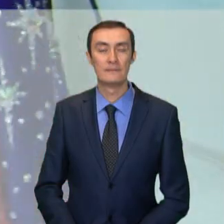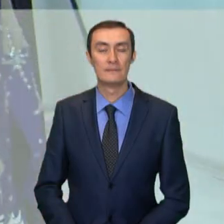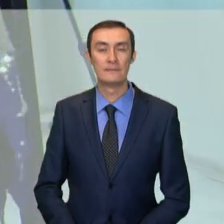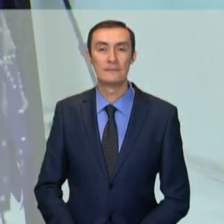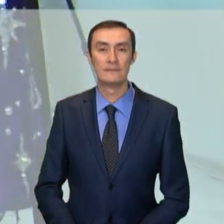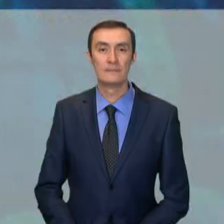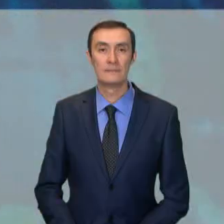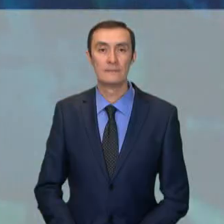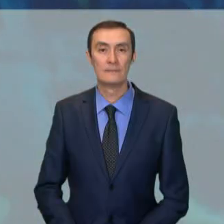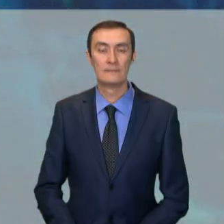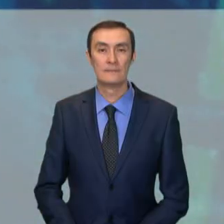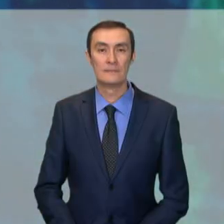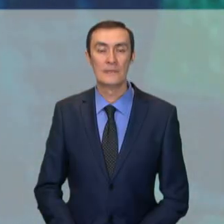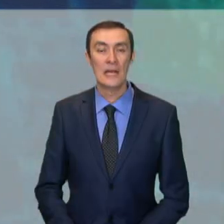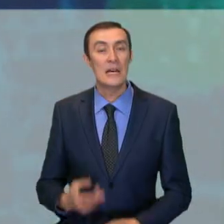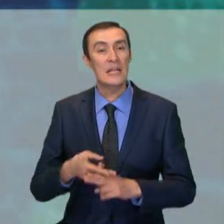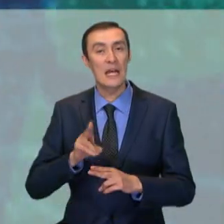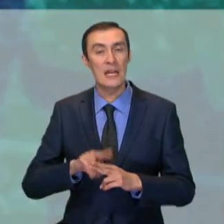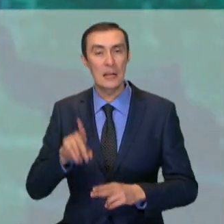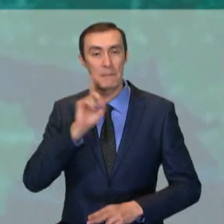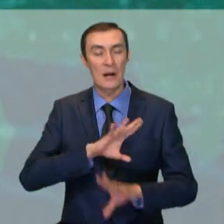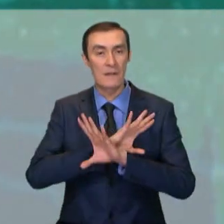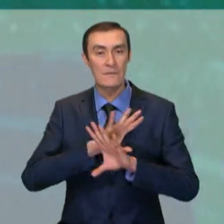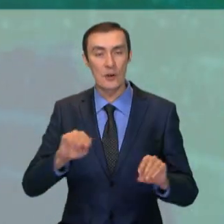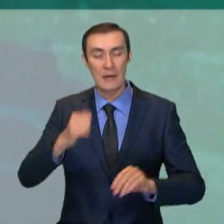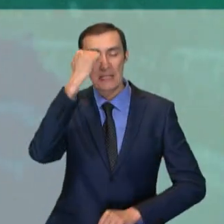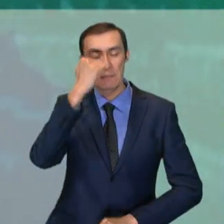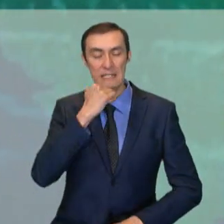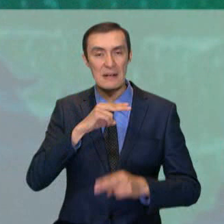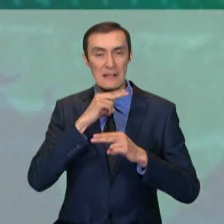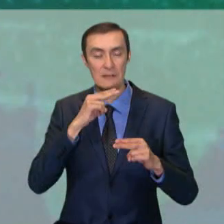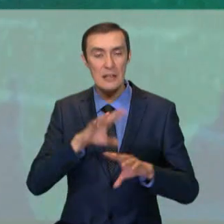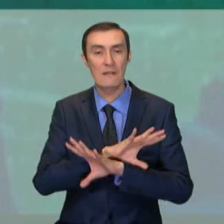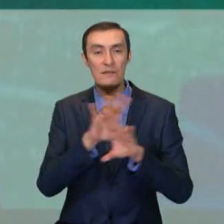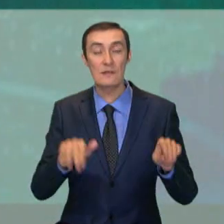Хабар. И к этому часу у нас все. Итоги дня мы подведем в 8